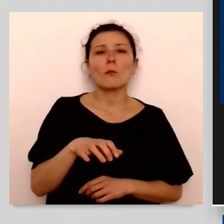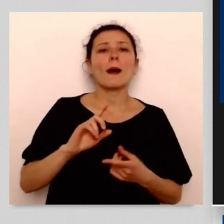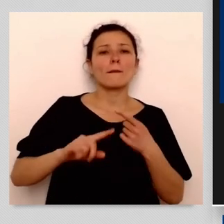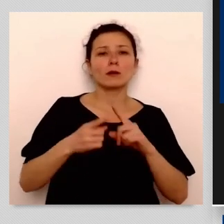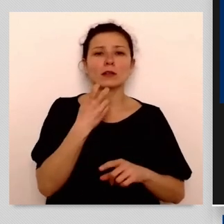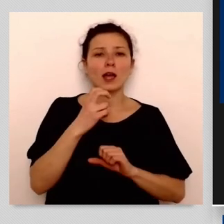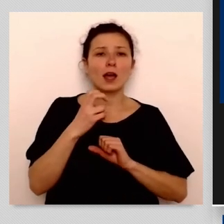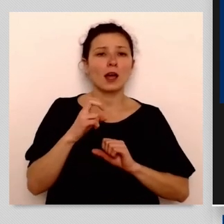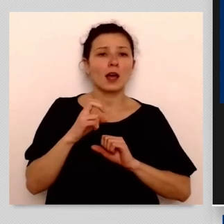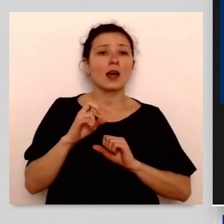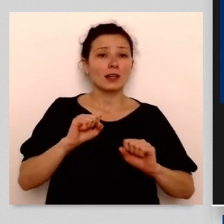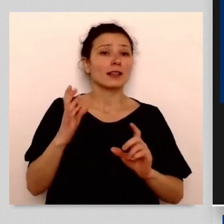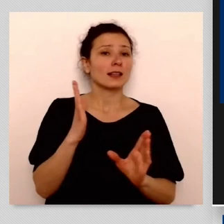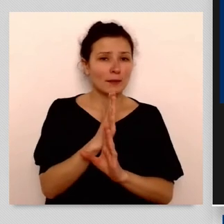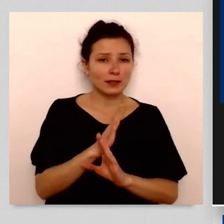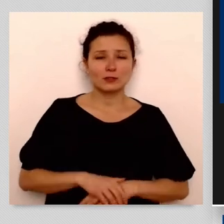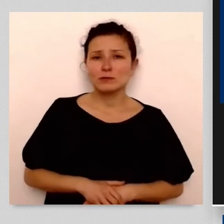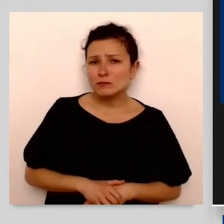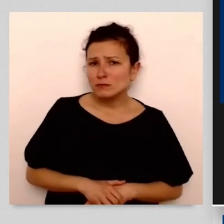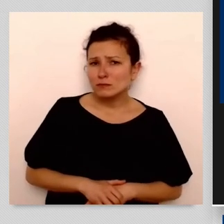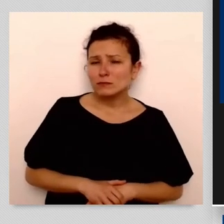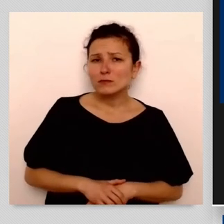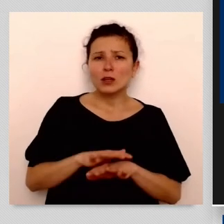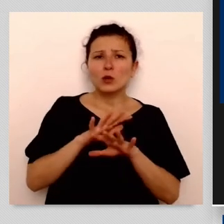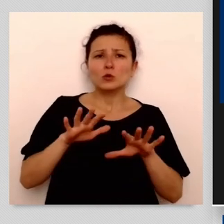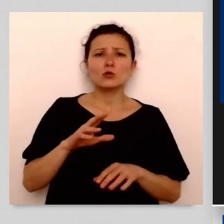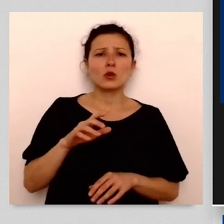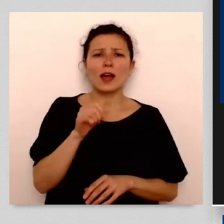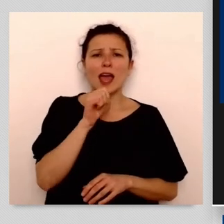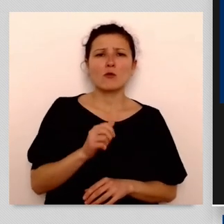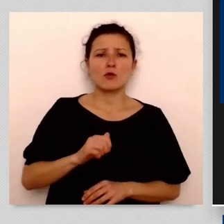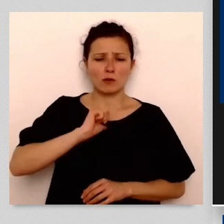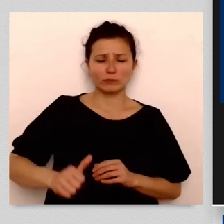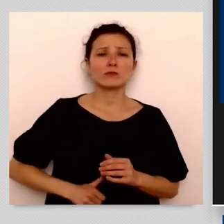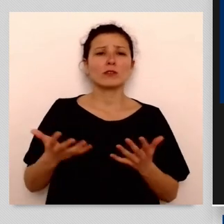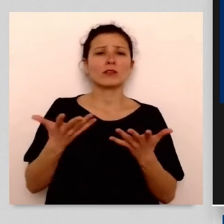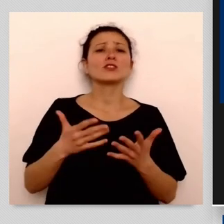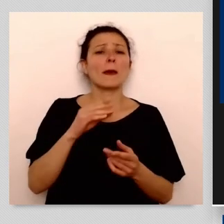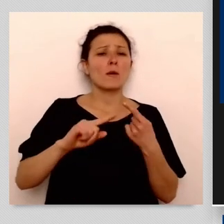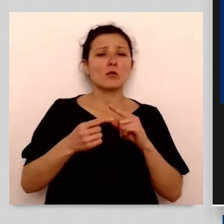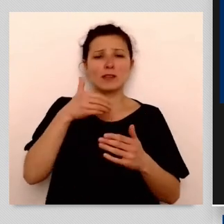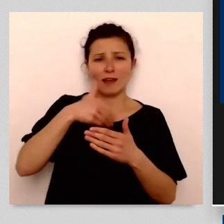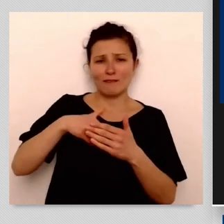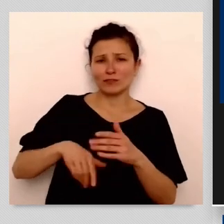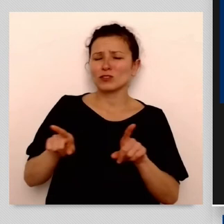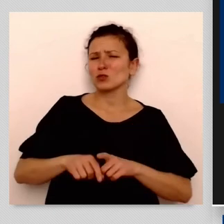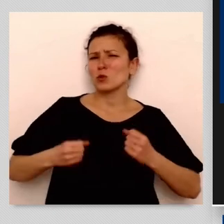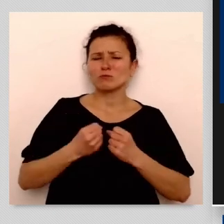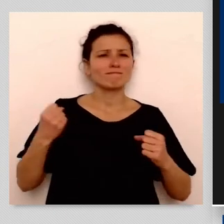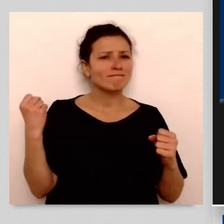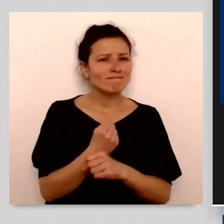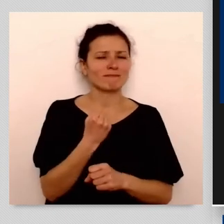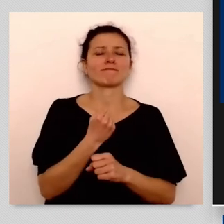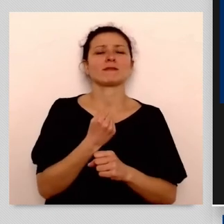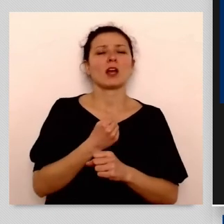pierwsze, dużo eurorepublikanizmu w polityce wewnętrznej i dużo twardego realpolitik